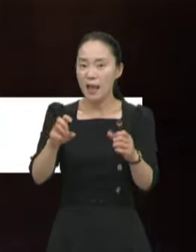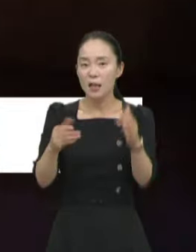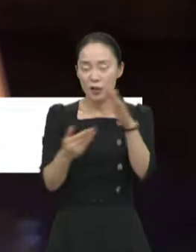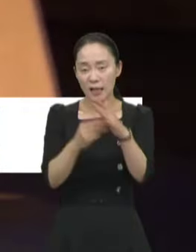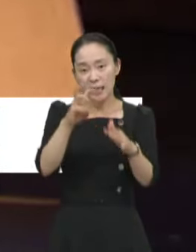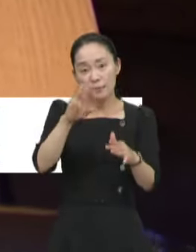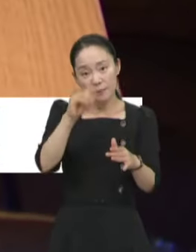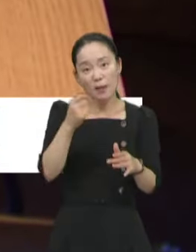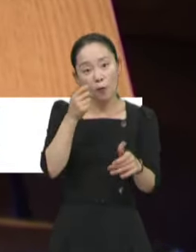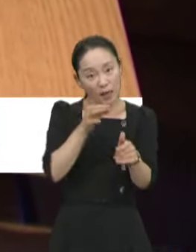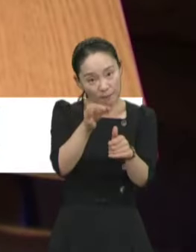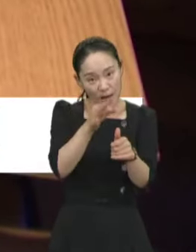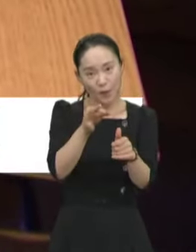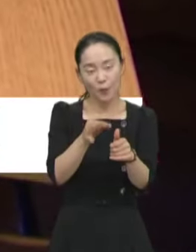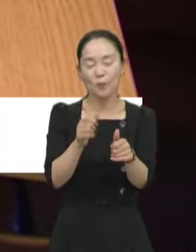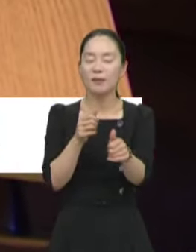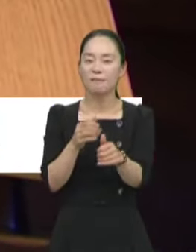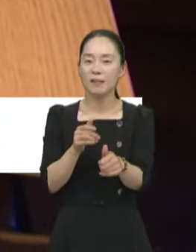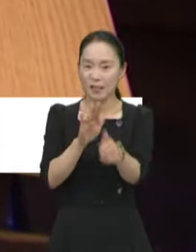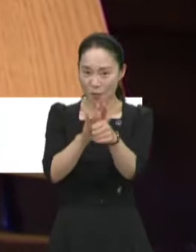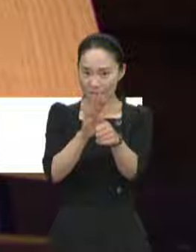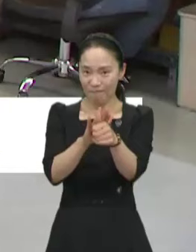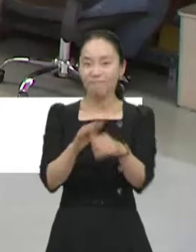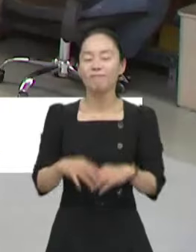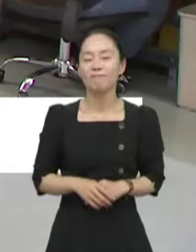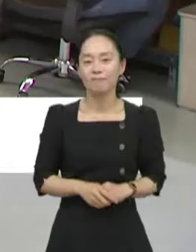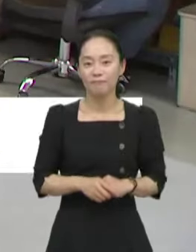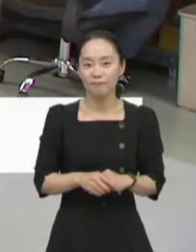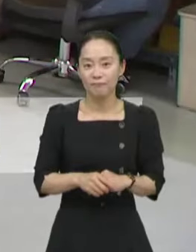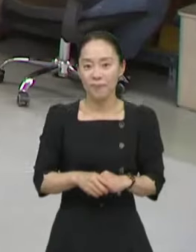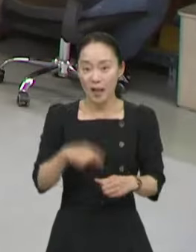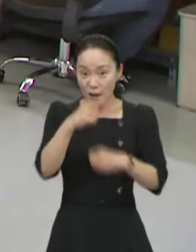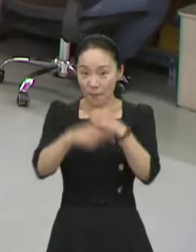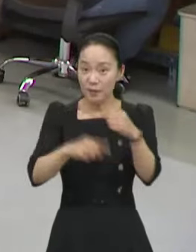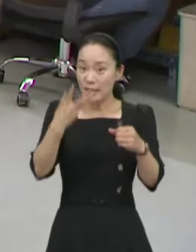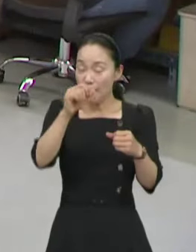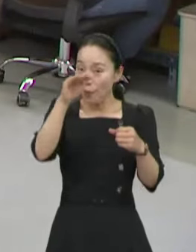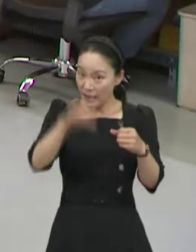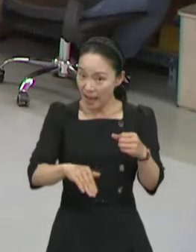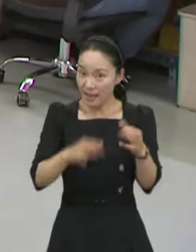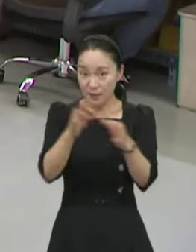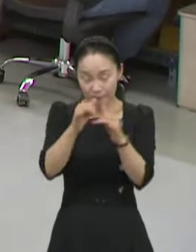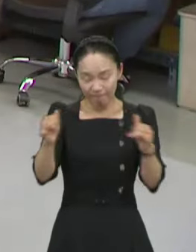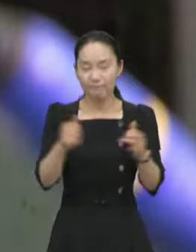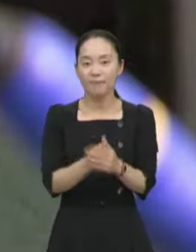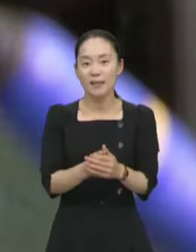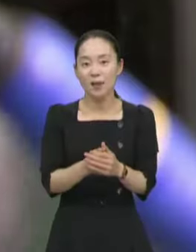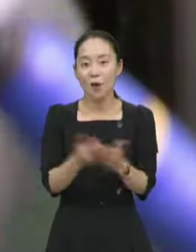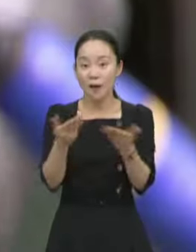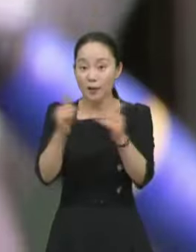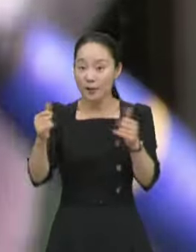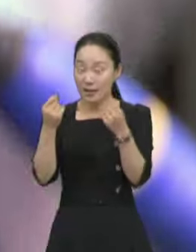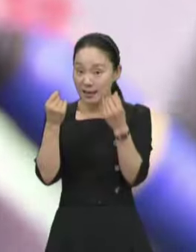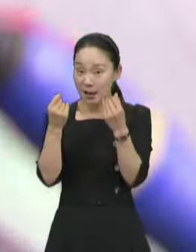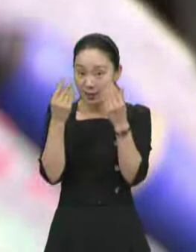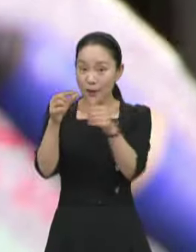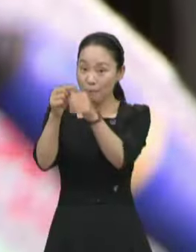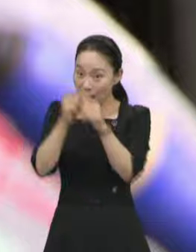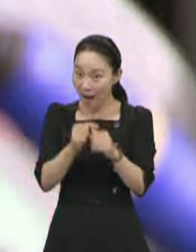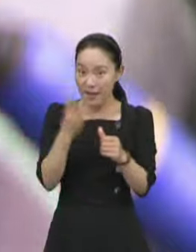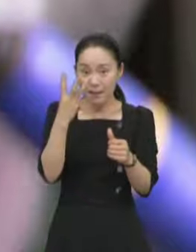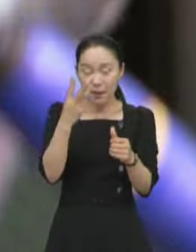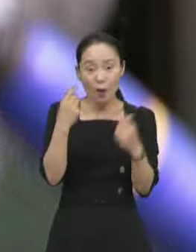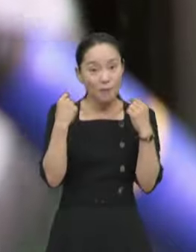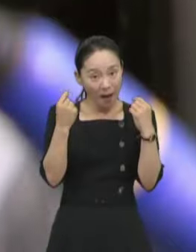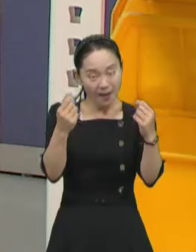원의 임대료도 점진적으로 지원하기로 했습니다. 또 연 매출 3억 원 이하 소상공인이 근로자를 새로 채용해 3개월